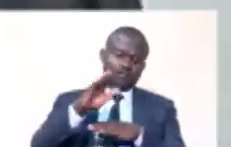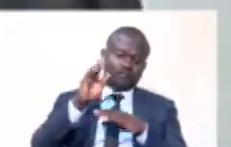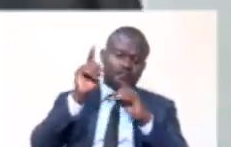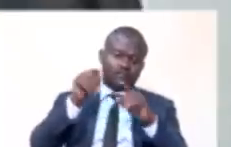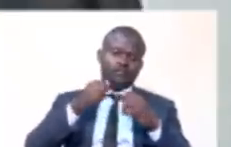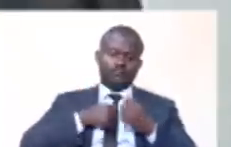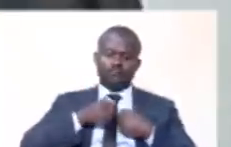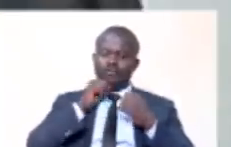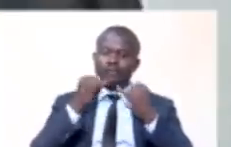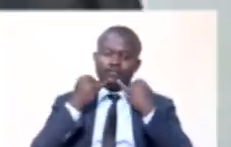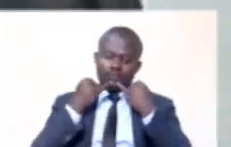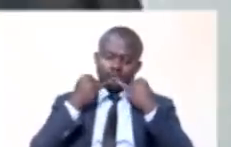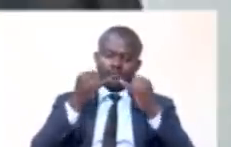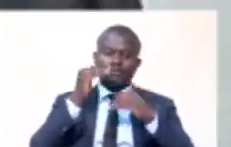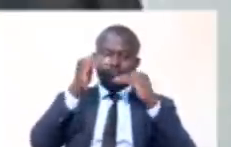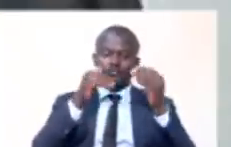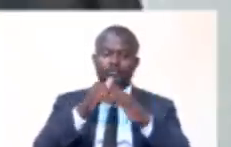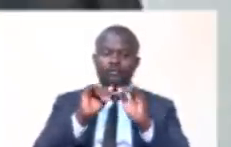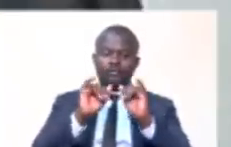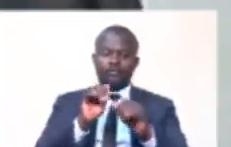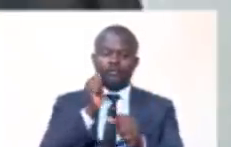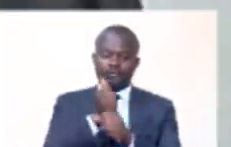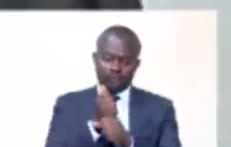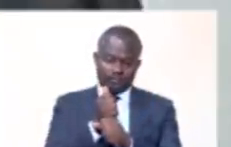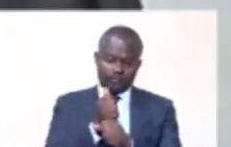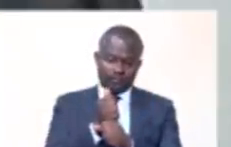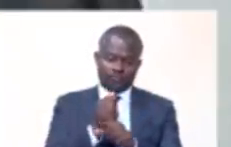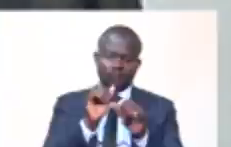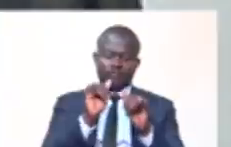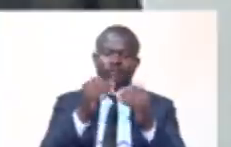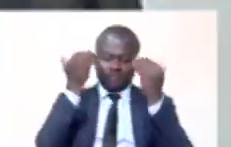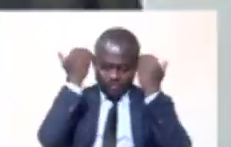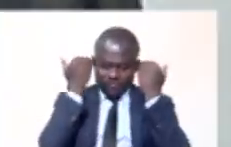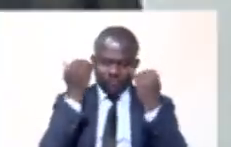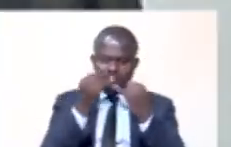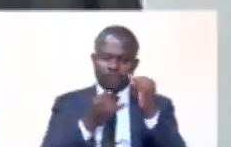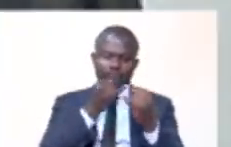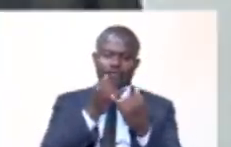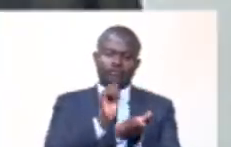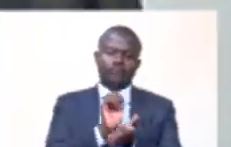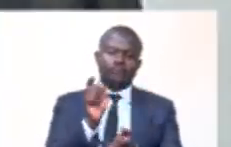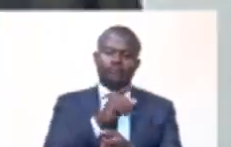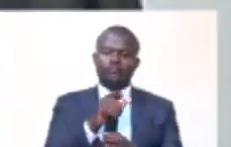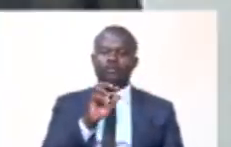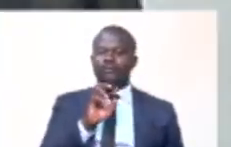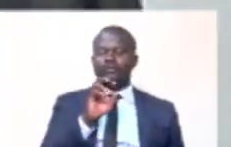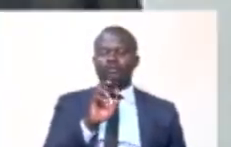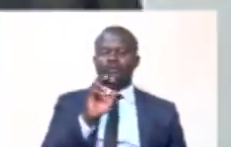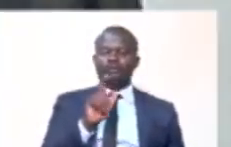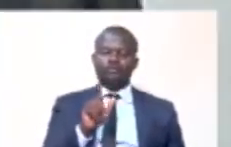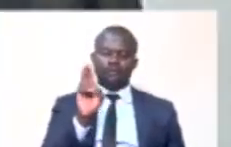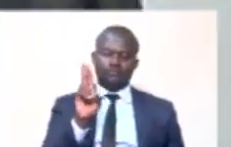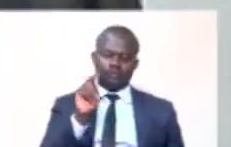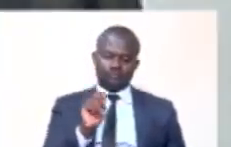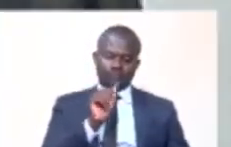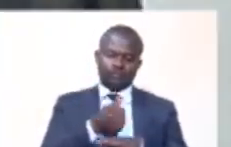Rwanda rutabimenyeshejwe n'urwego rwasigaranye akazi kasizwe n'inkiko mpuzamahanga mpanabyaha za Loni zirimo n'urwari